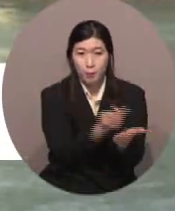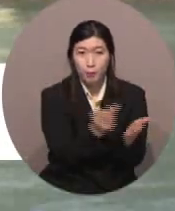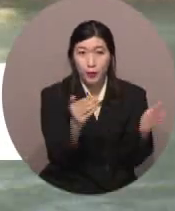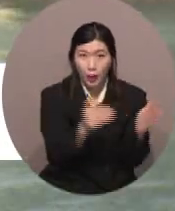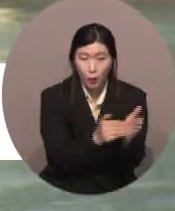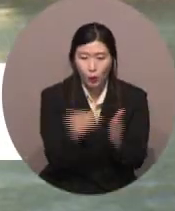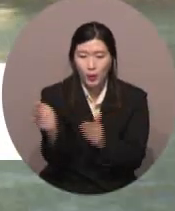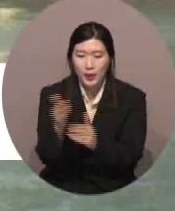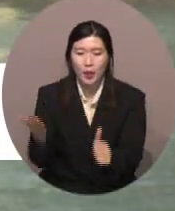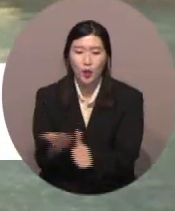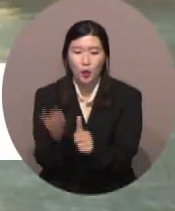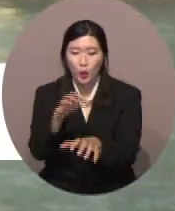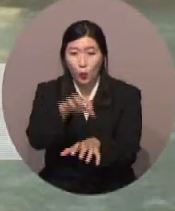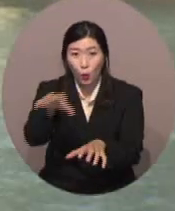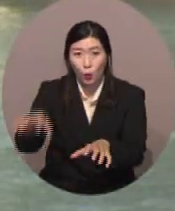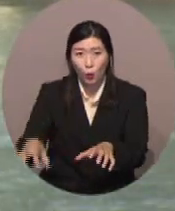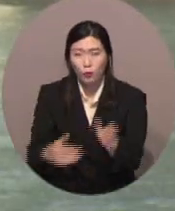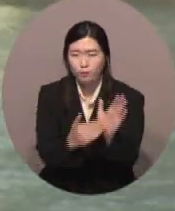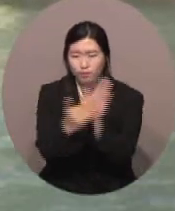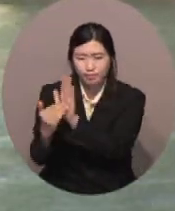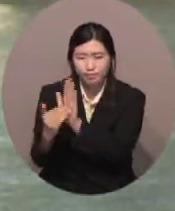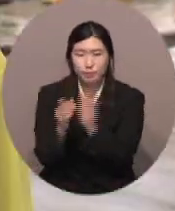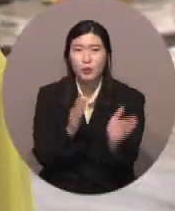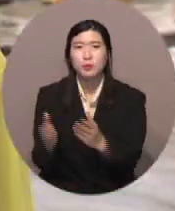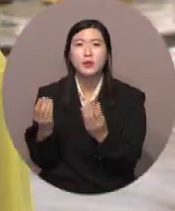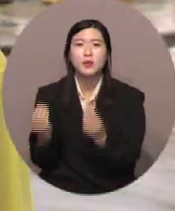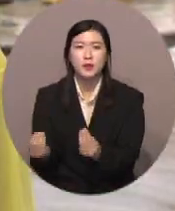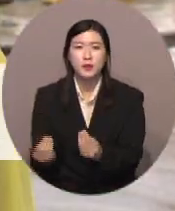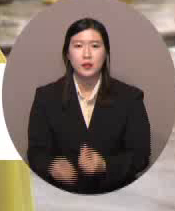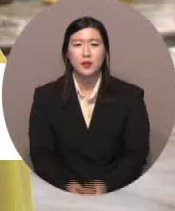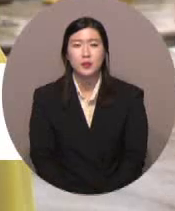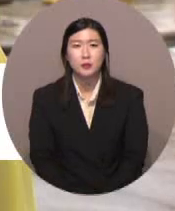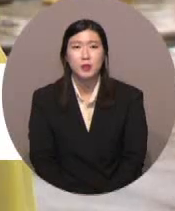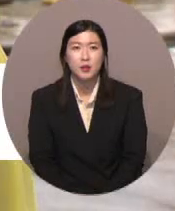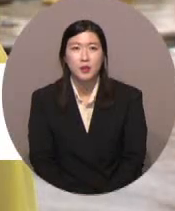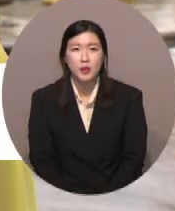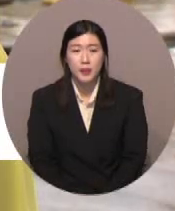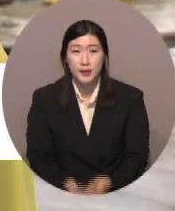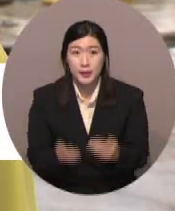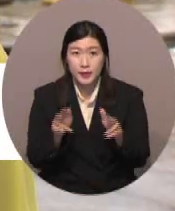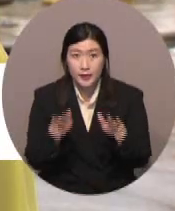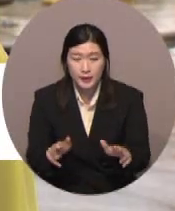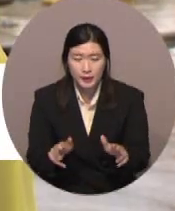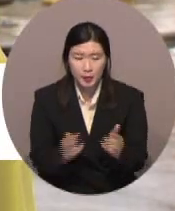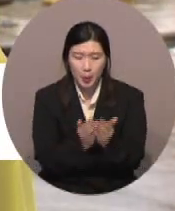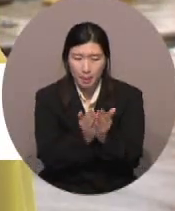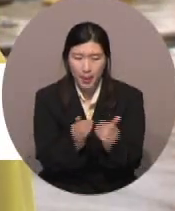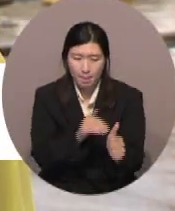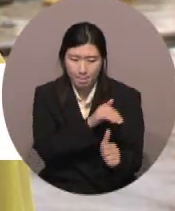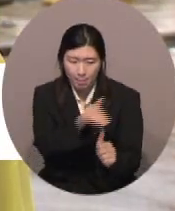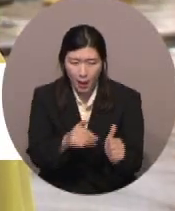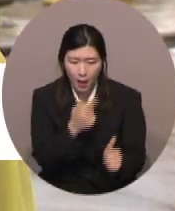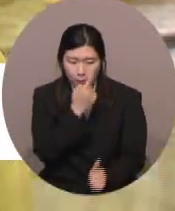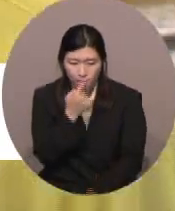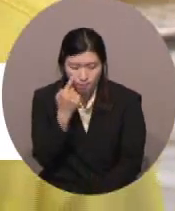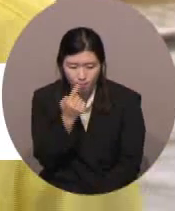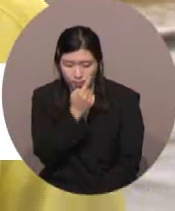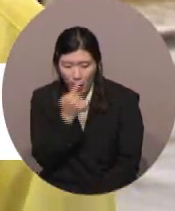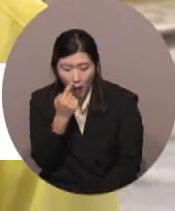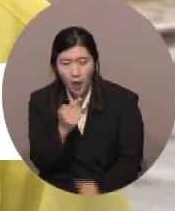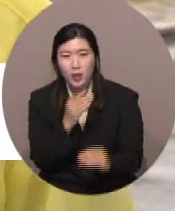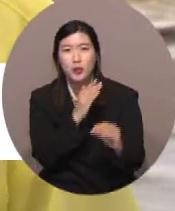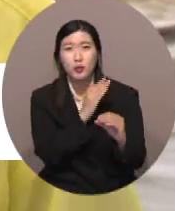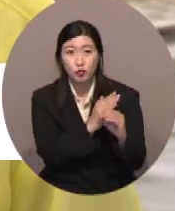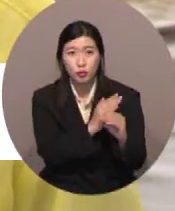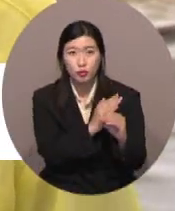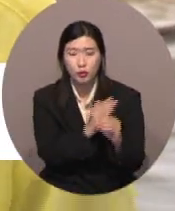양식장 44곳도 대비를 마쳤습니다. 피항한 이후에 그 결속 상태들을 체크를 하고 있습니다. 양식장의